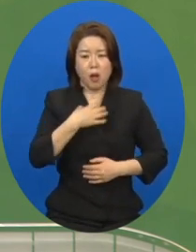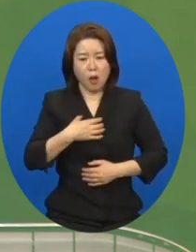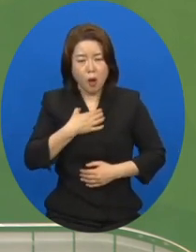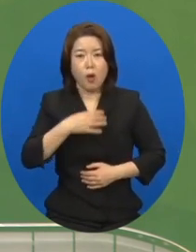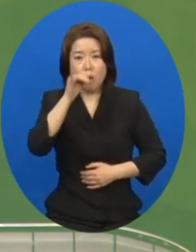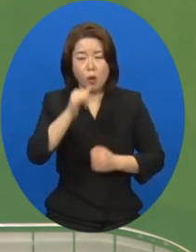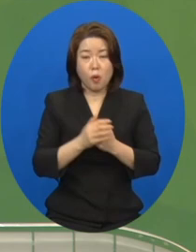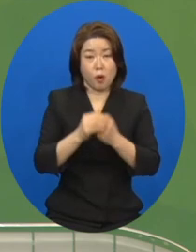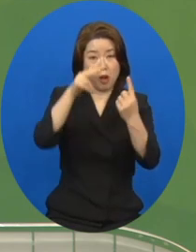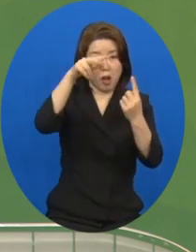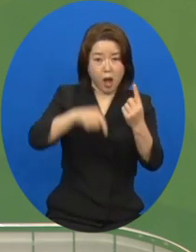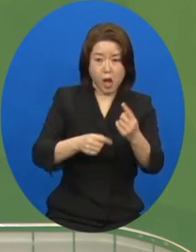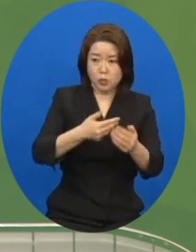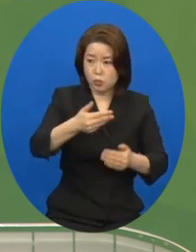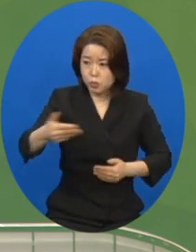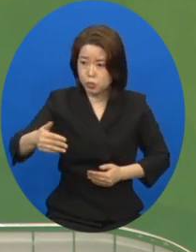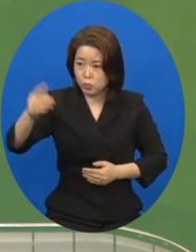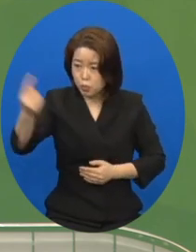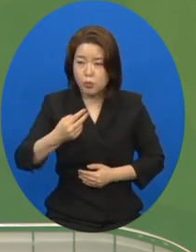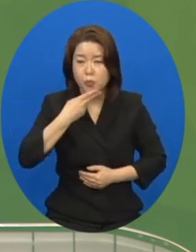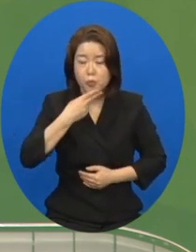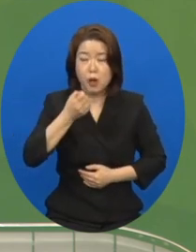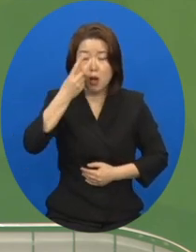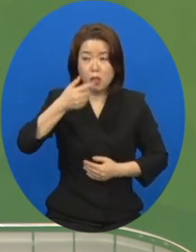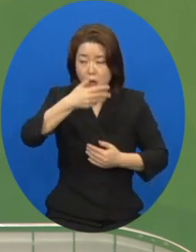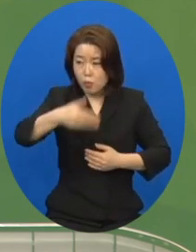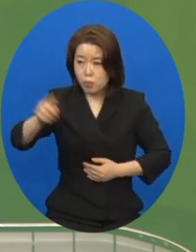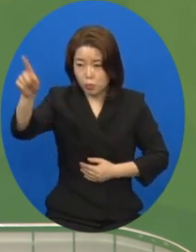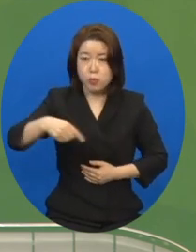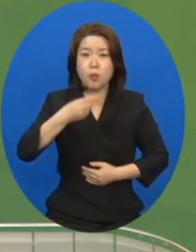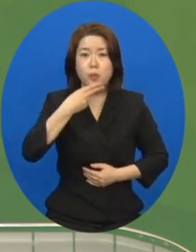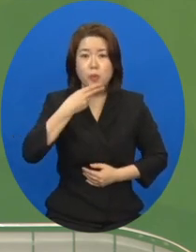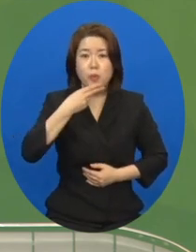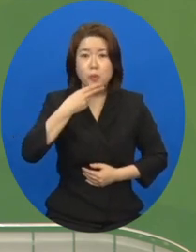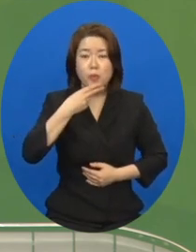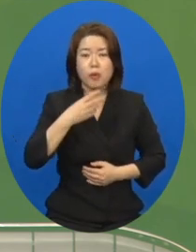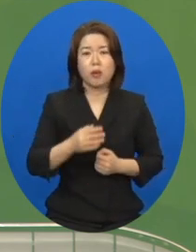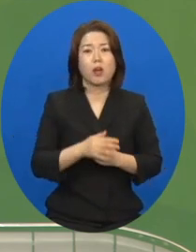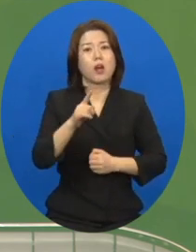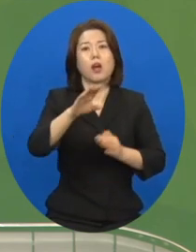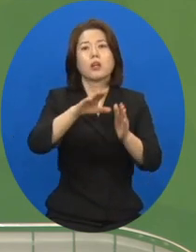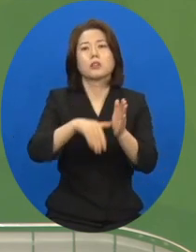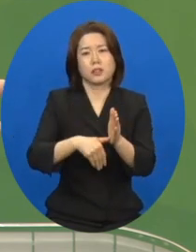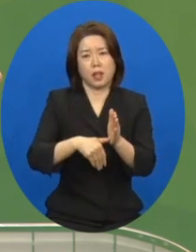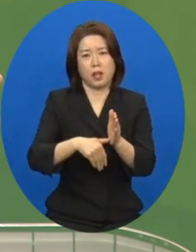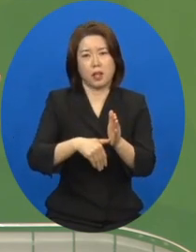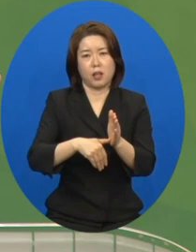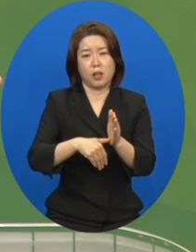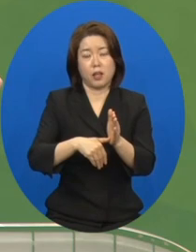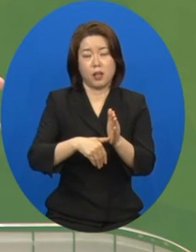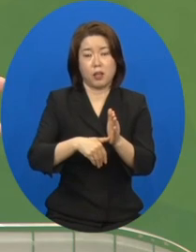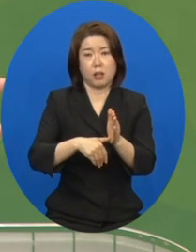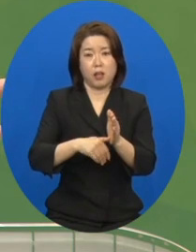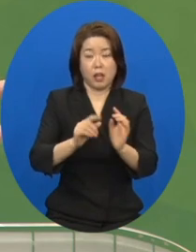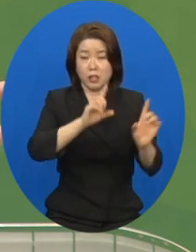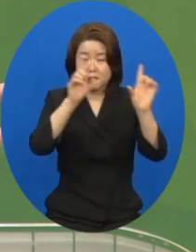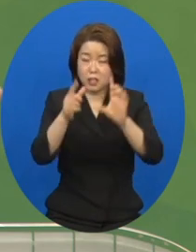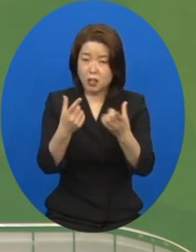한 주간이 지나도 안 와요. 한 달이 지나도 안 와요. 여러분 그때가 사는 것